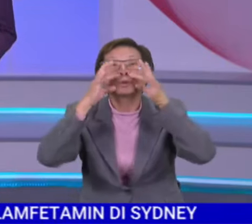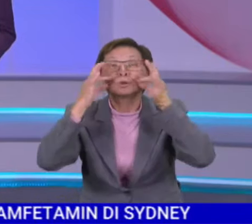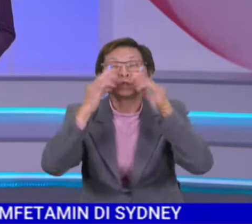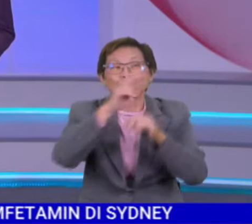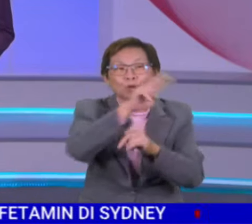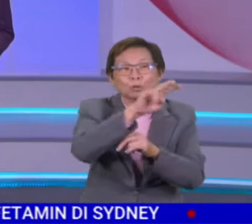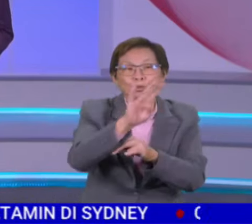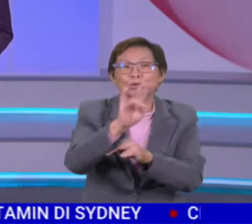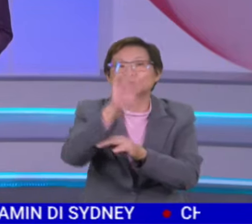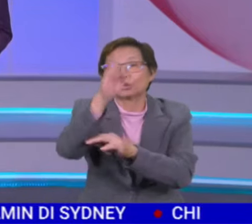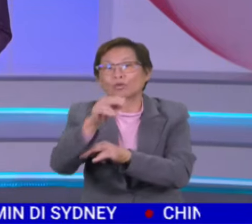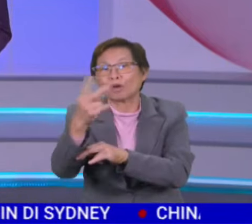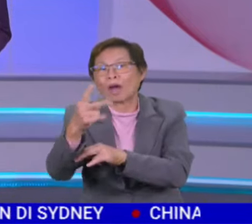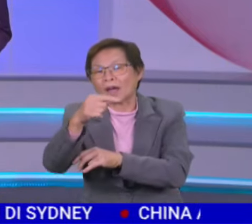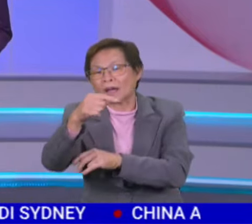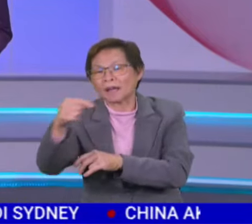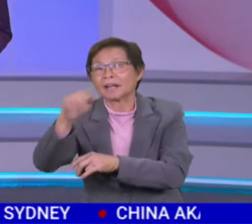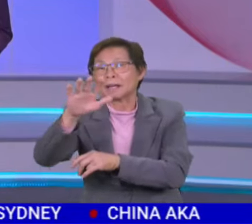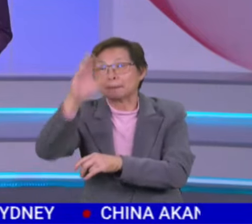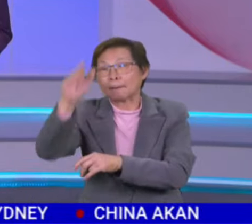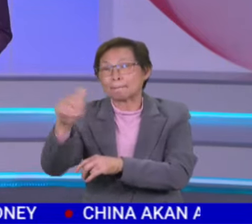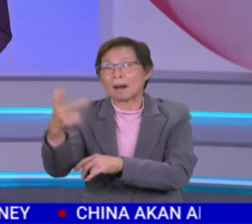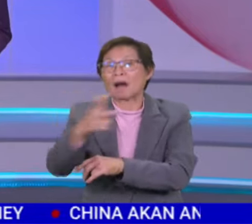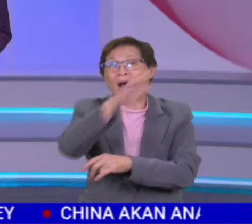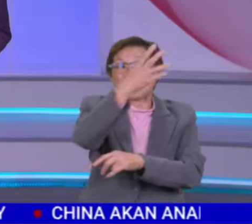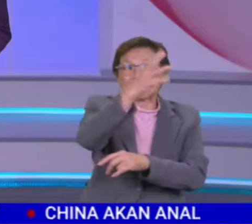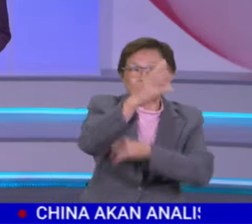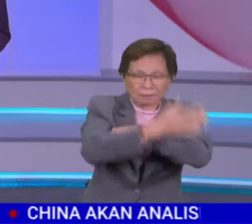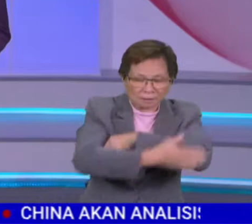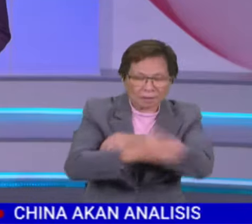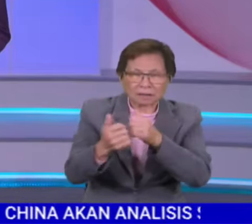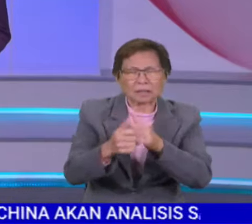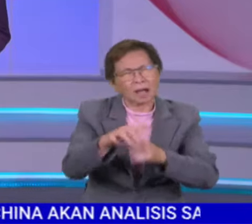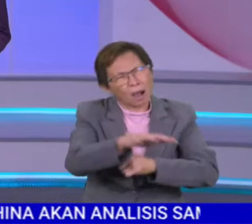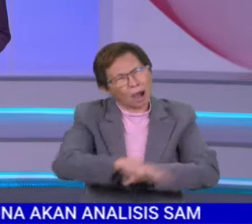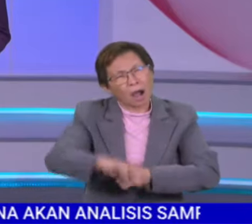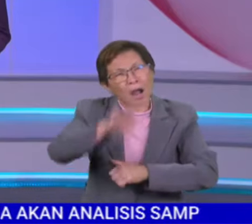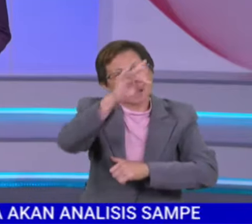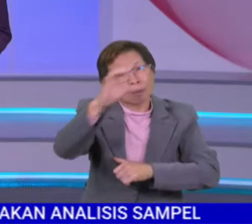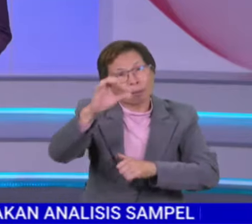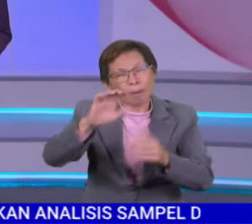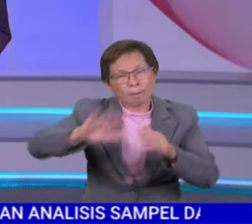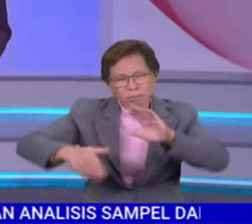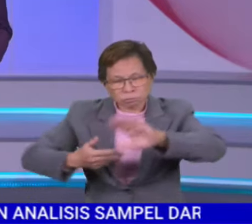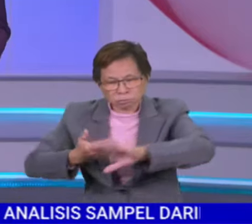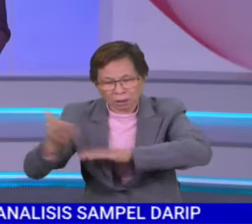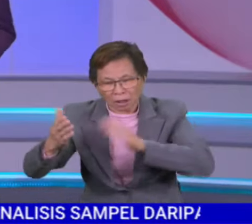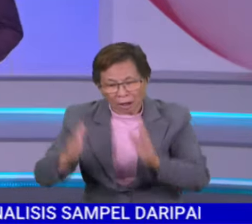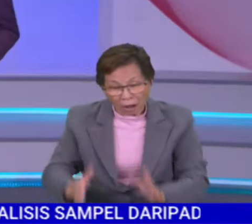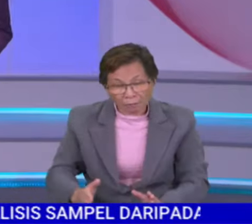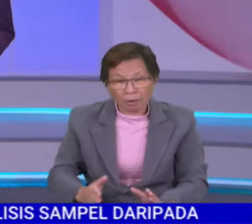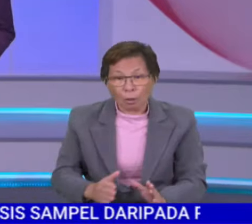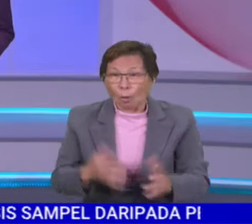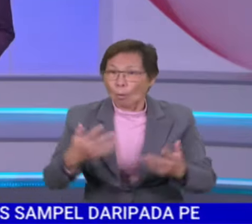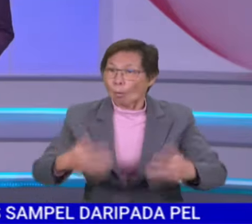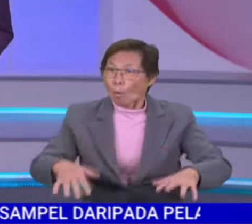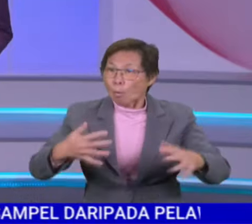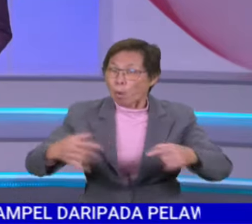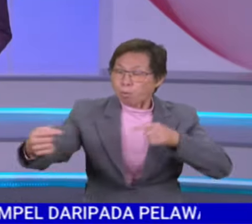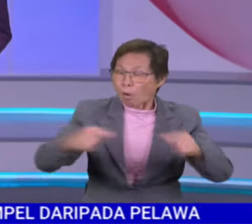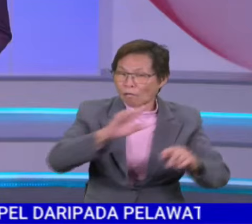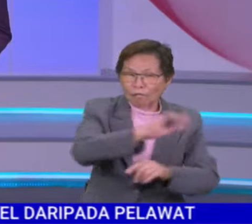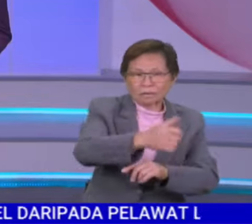27 Februari hingga 5 Mac depan. 16 buah negara dengan hampir 800 pesilat dijangka menghangatkan saingan yang